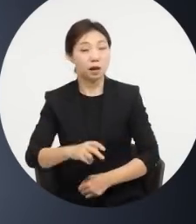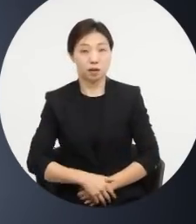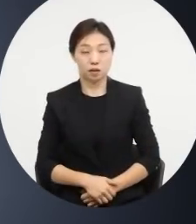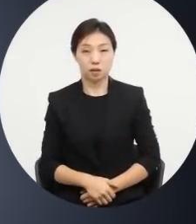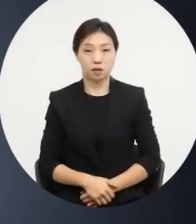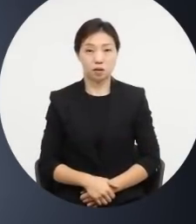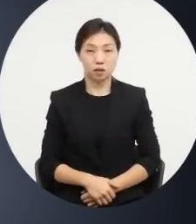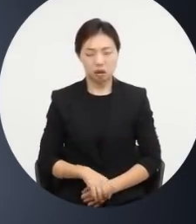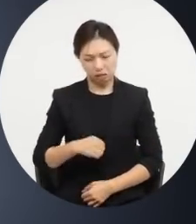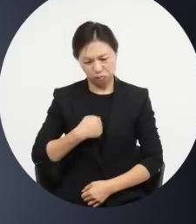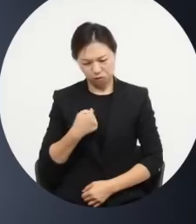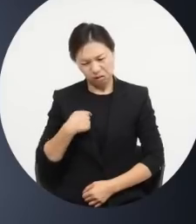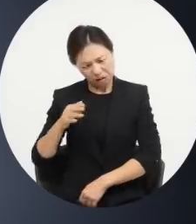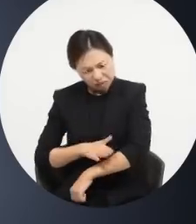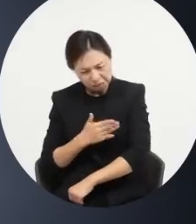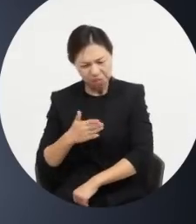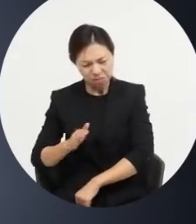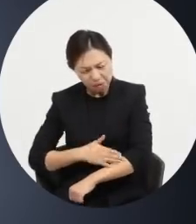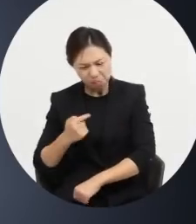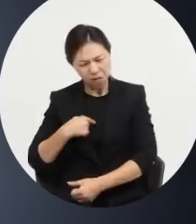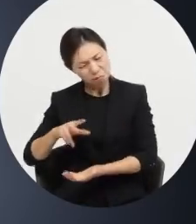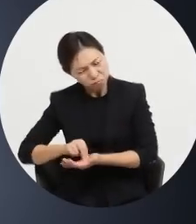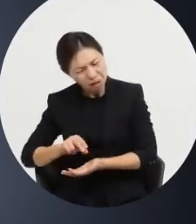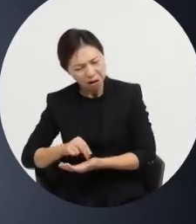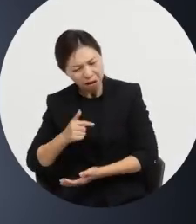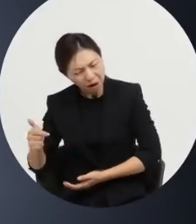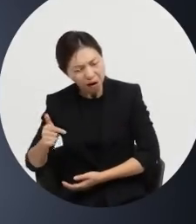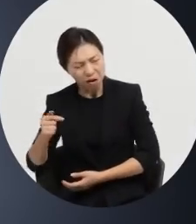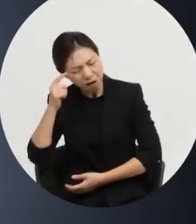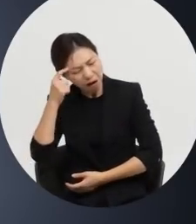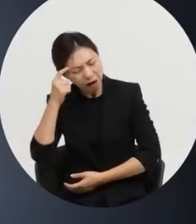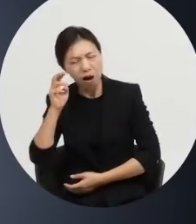그래서 자기가 마치 문제 있는 사람처럼 그렇게 인식을 한다.